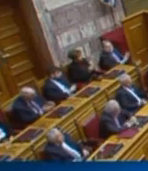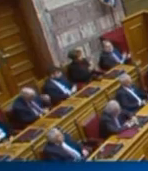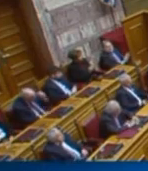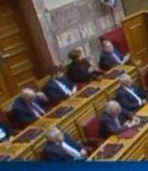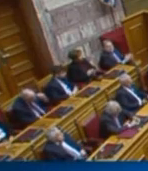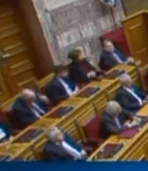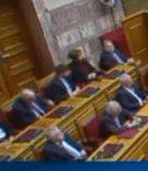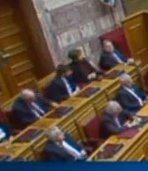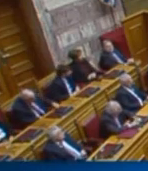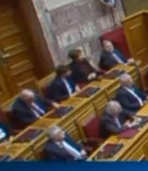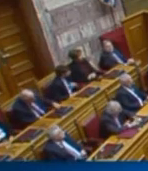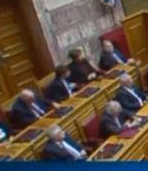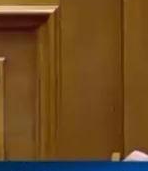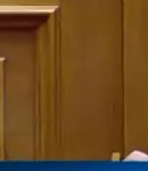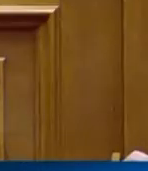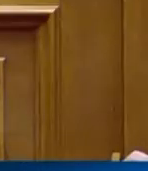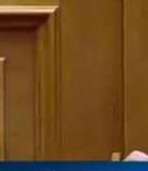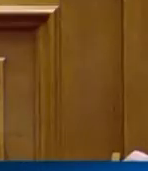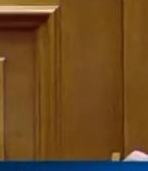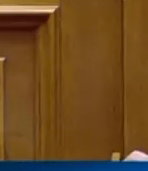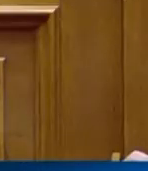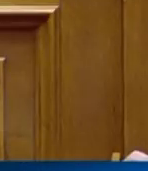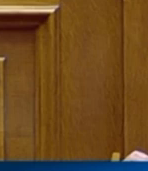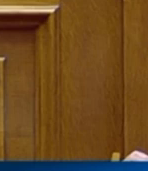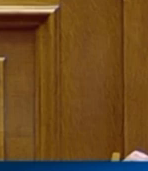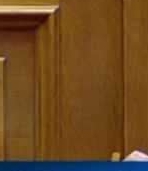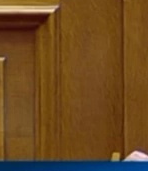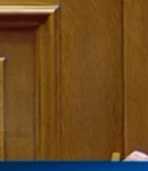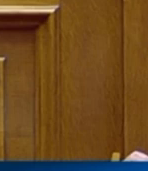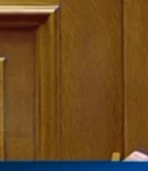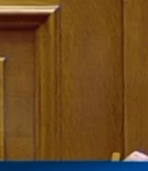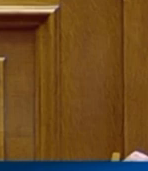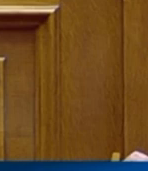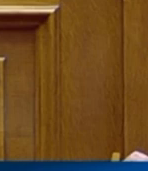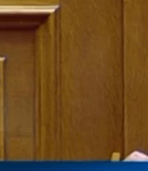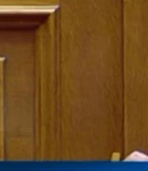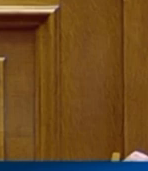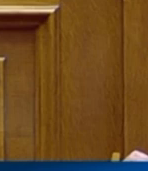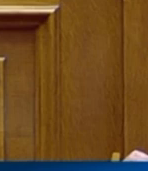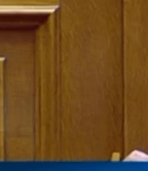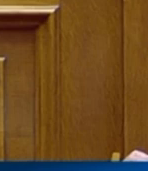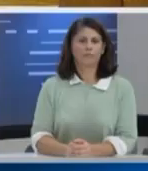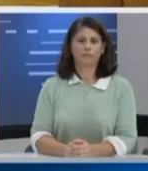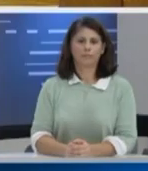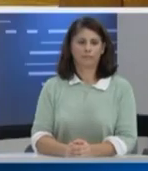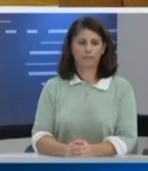Τους τελευταίους τους θεωρώ πολιτικά αγύρτες, αναξιόπιστους και επικίνδυνους για τον